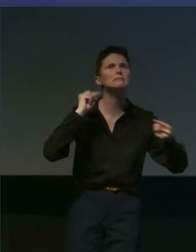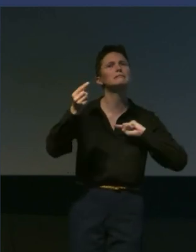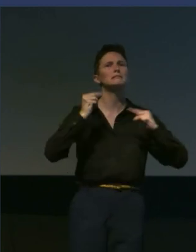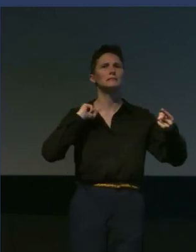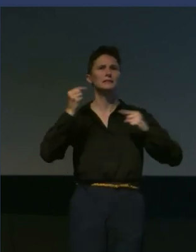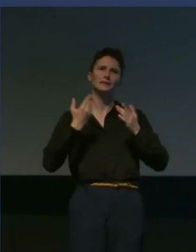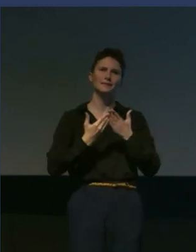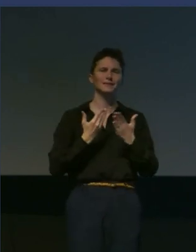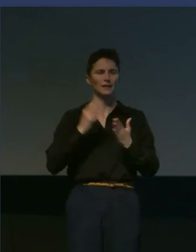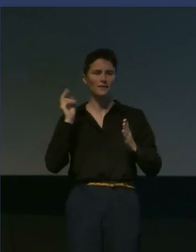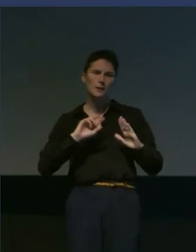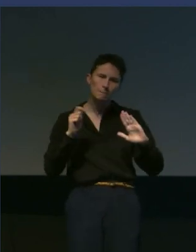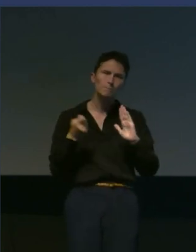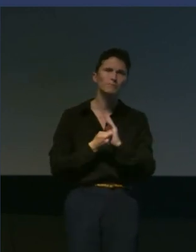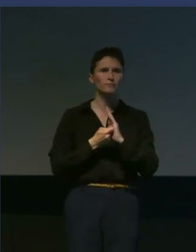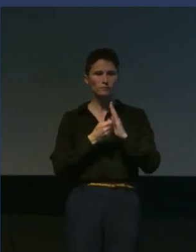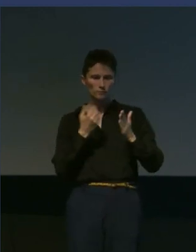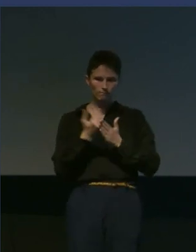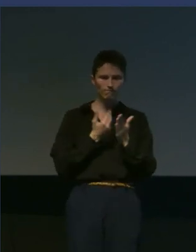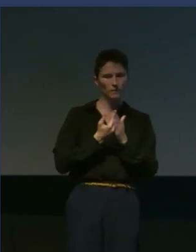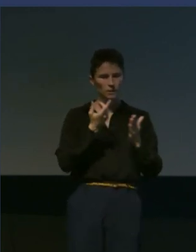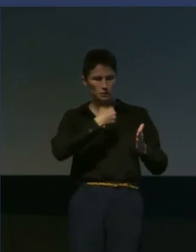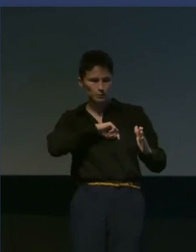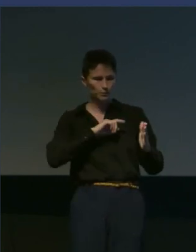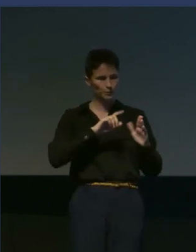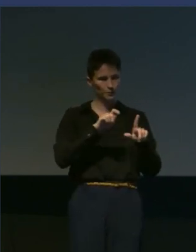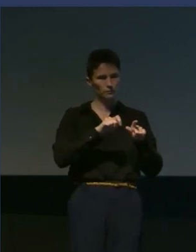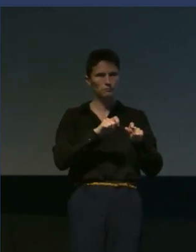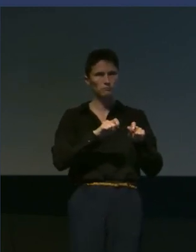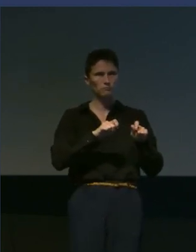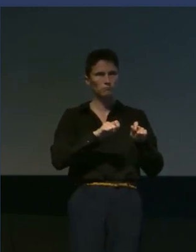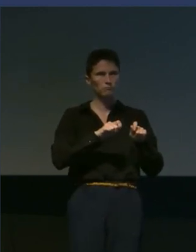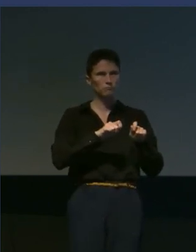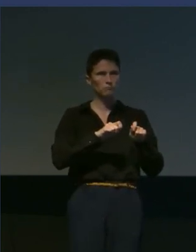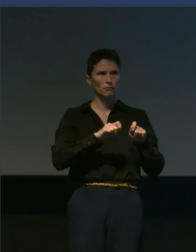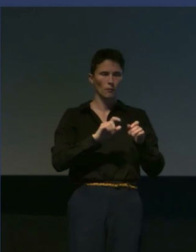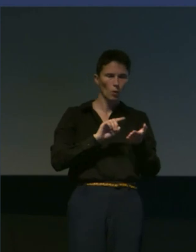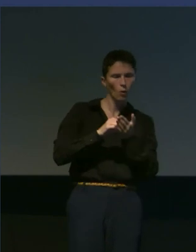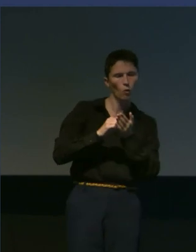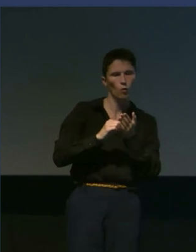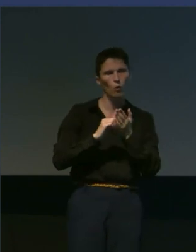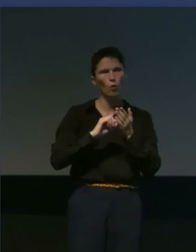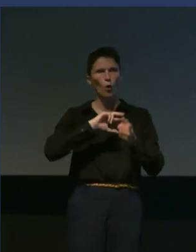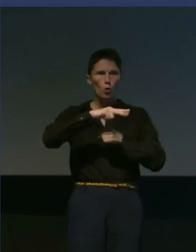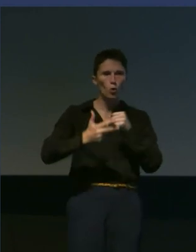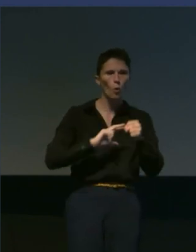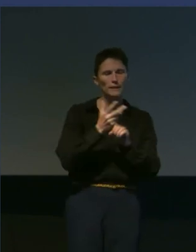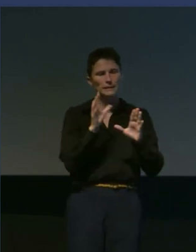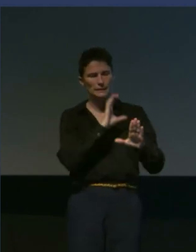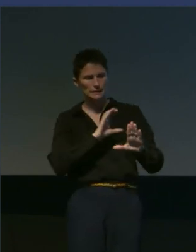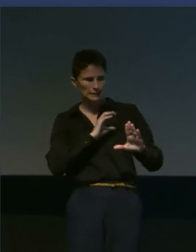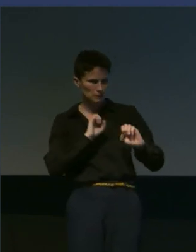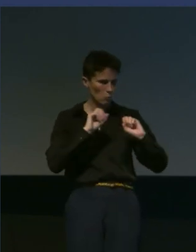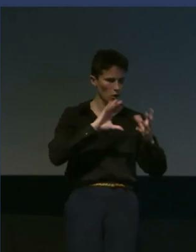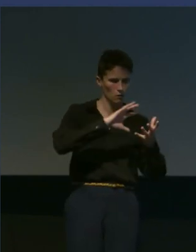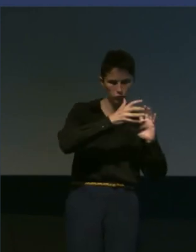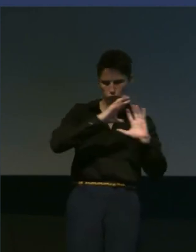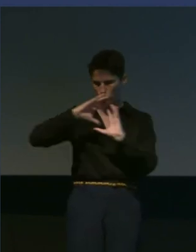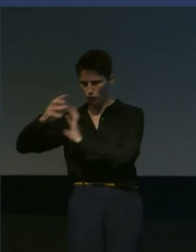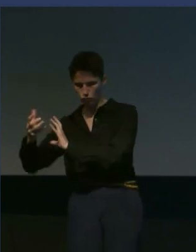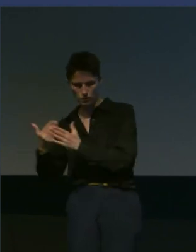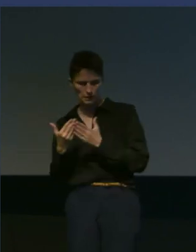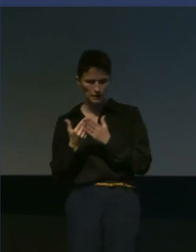quand on montre les données on cartographie les données comme dans un espace en 3D, on se rend compte qu'il y a vraiment deux grosses sphères et que la